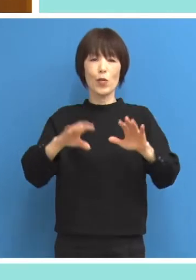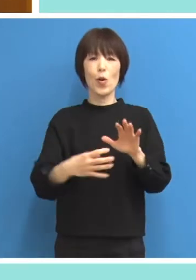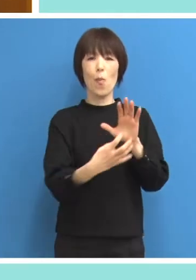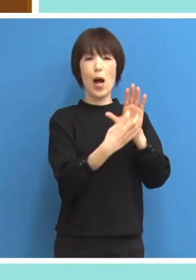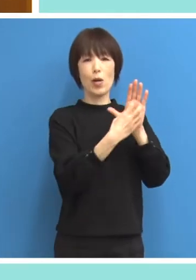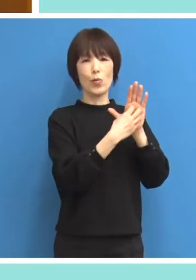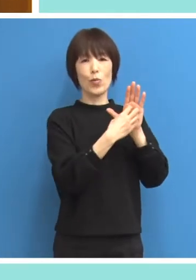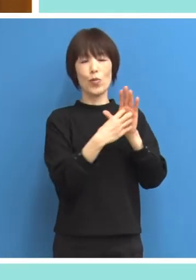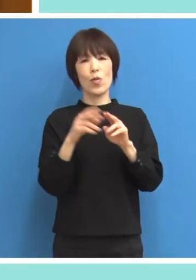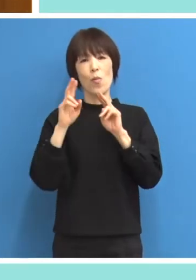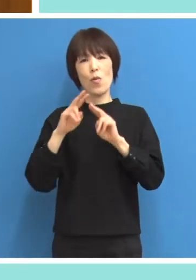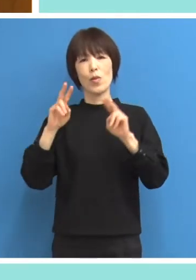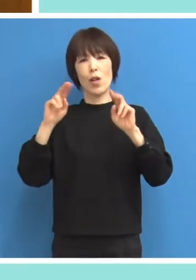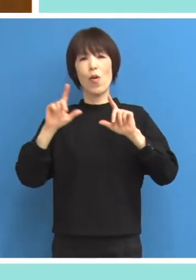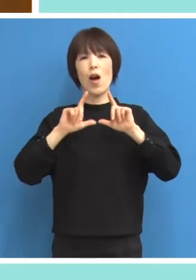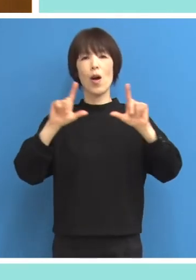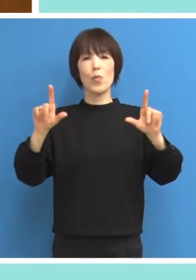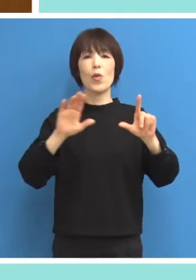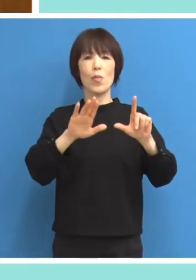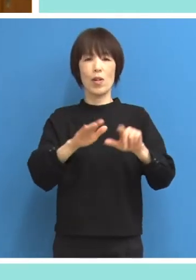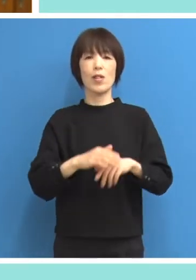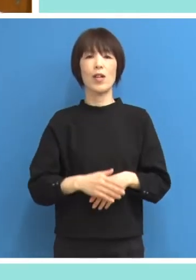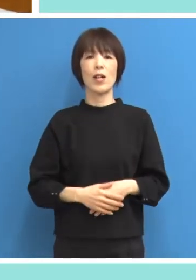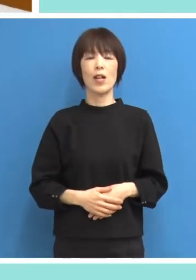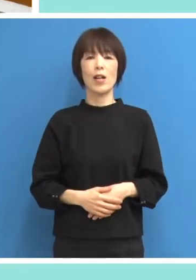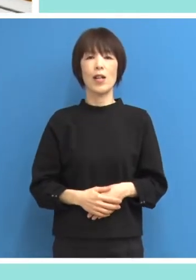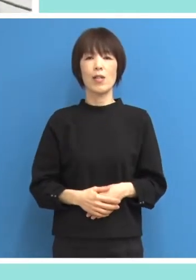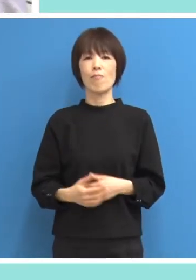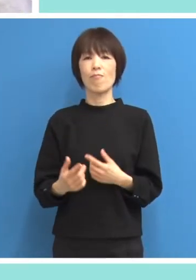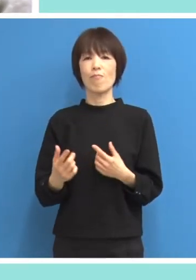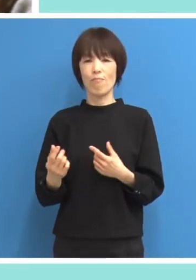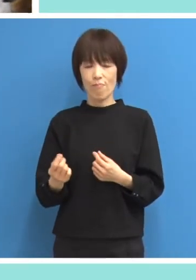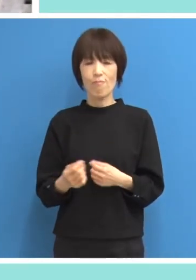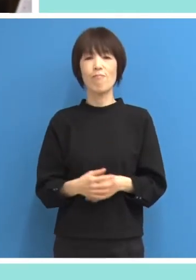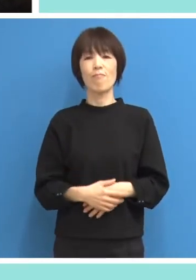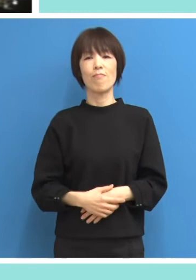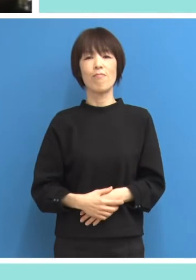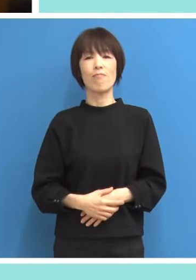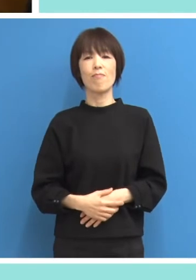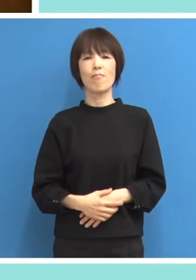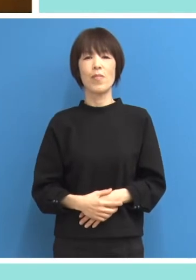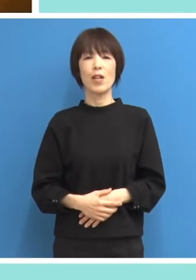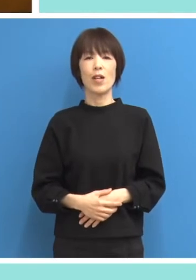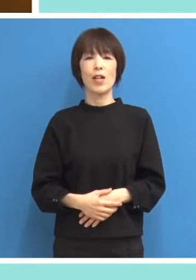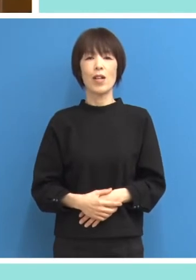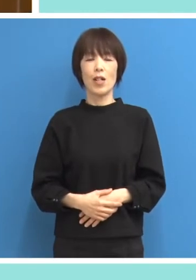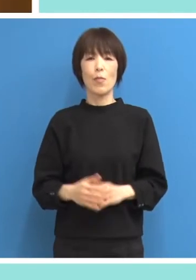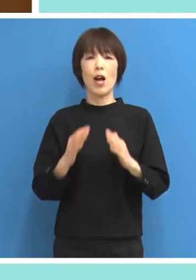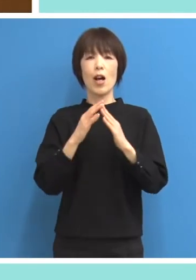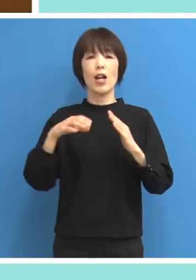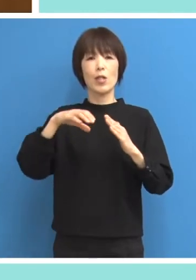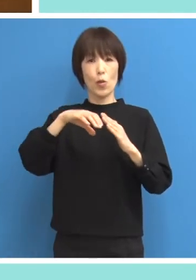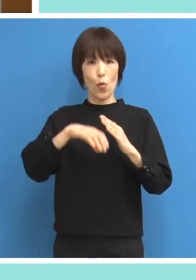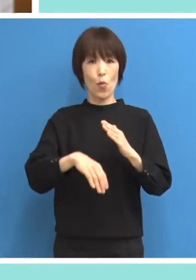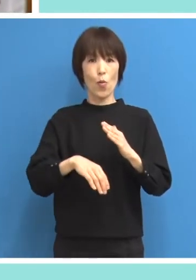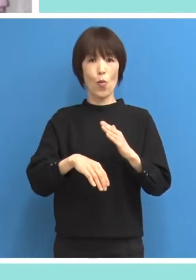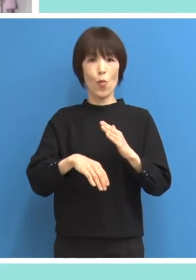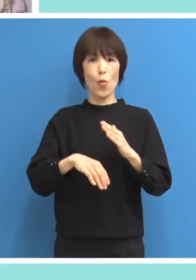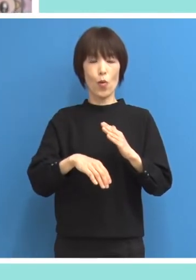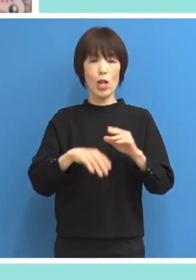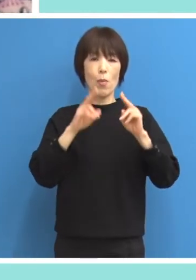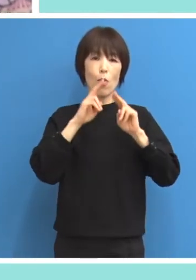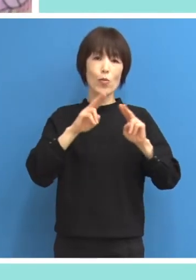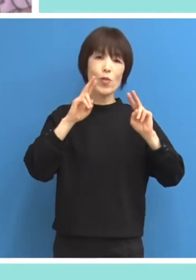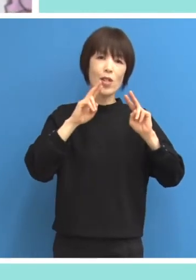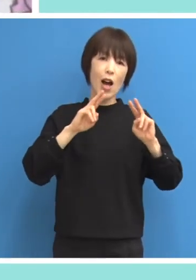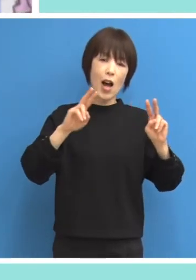ゴマークとテーマソングの発表もありましたよね。 そうですね、当日イベント会場で PR ソ